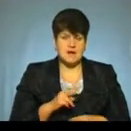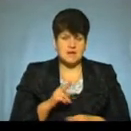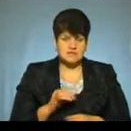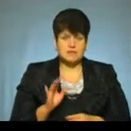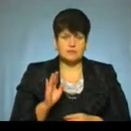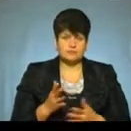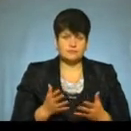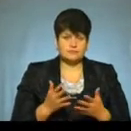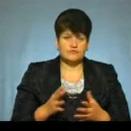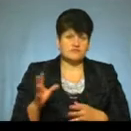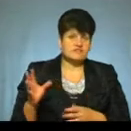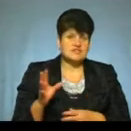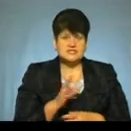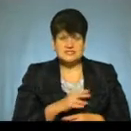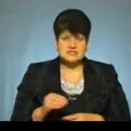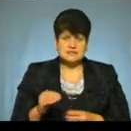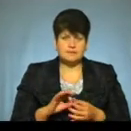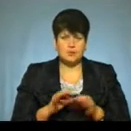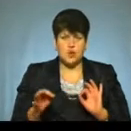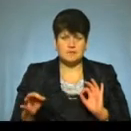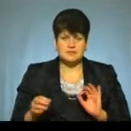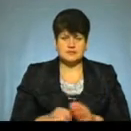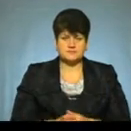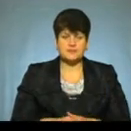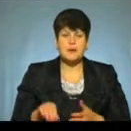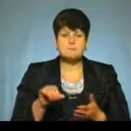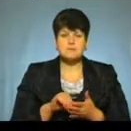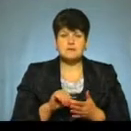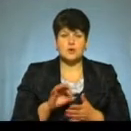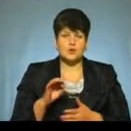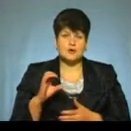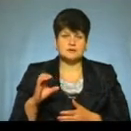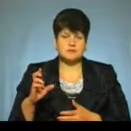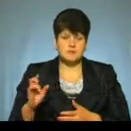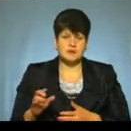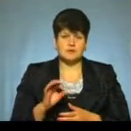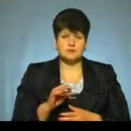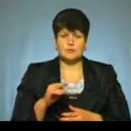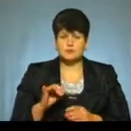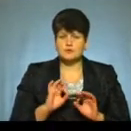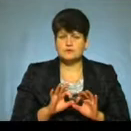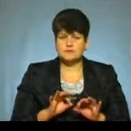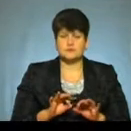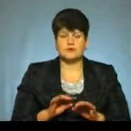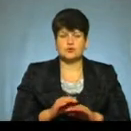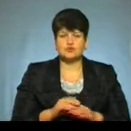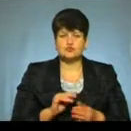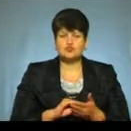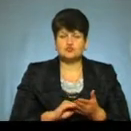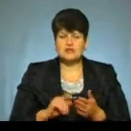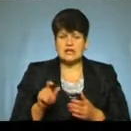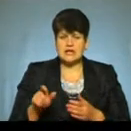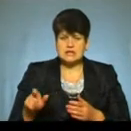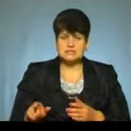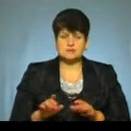будуть встановлені всі подробиці. Представник ОСББ Олег Попко розповів журналістам Суспільного, що